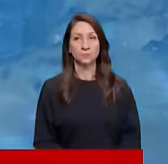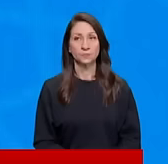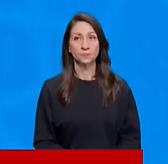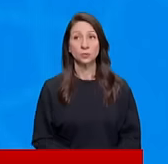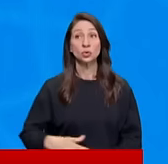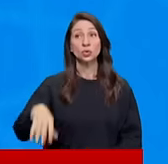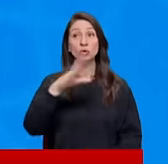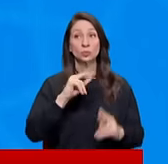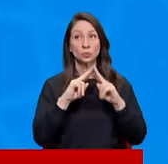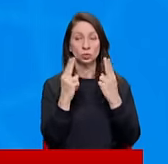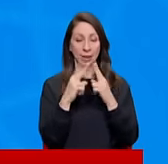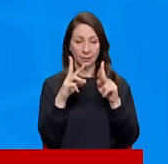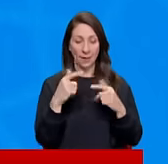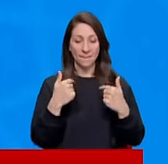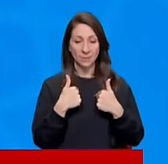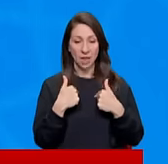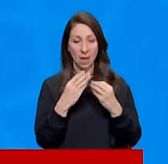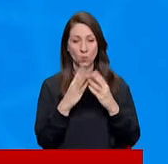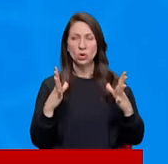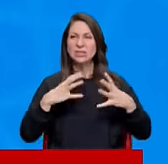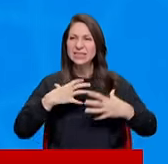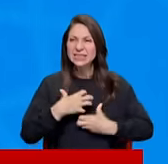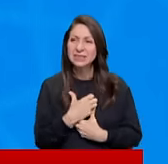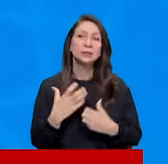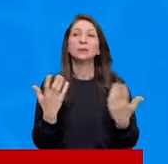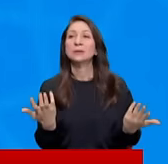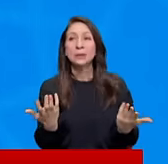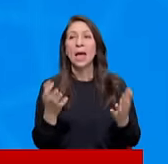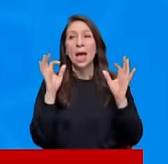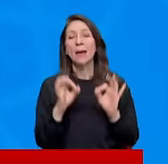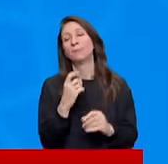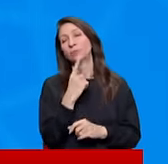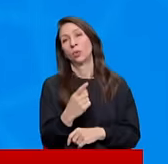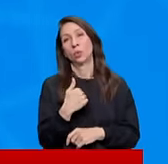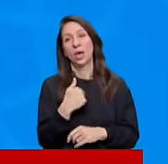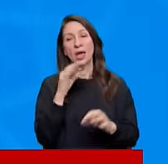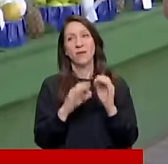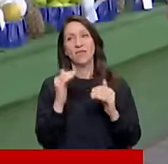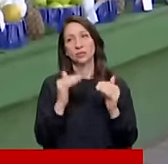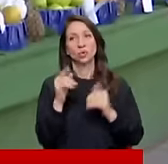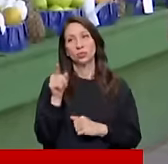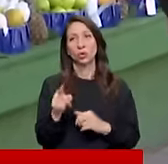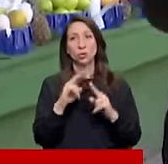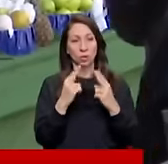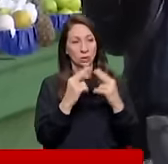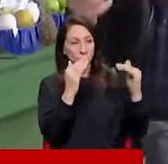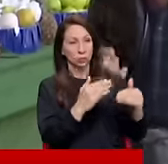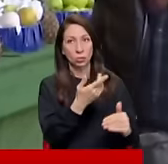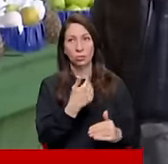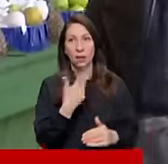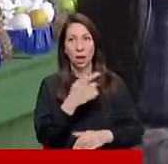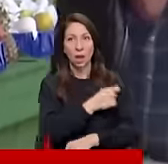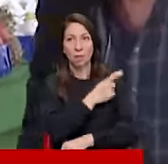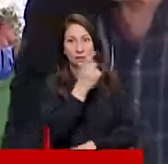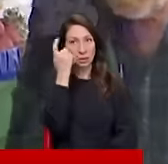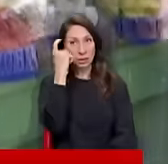Tüm dünya gibi bizim de en büyük sıkıntı kaynağımız, hep söylüyoruz, enflasyondur. Dünyada düşük. Ben mesela